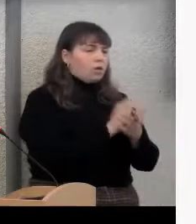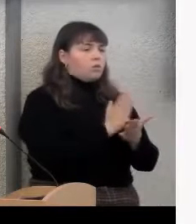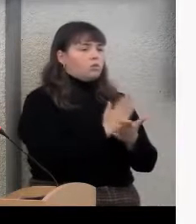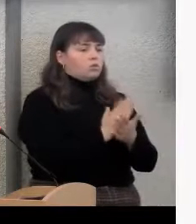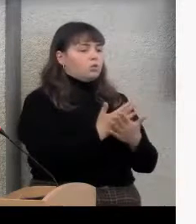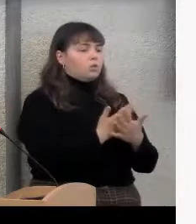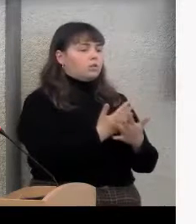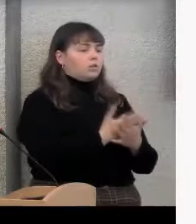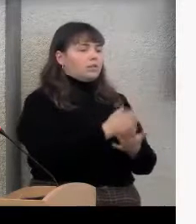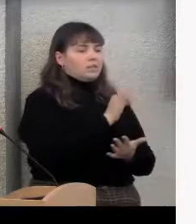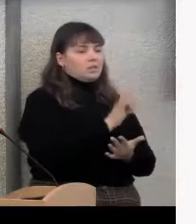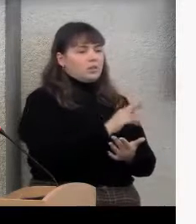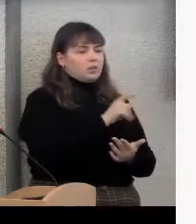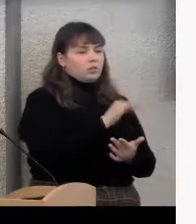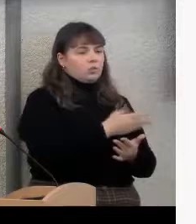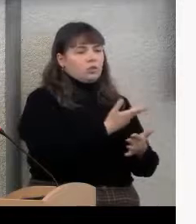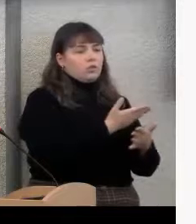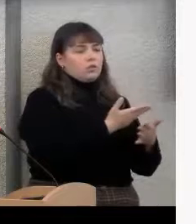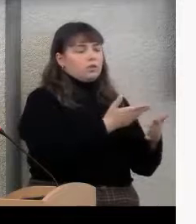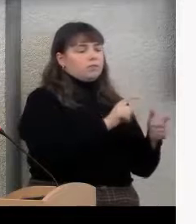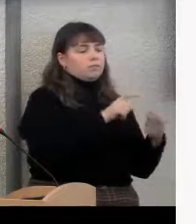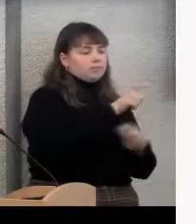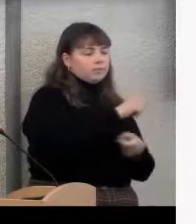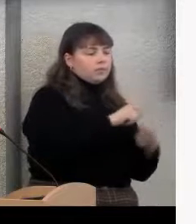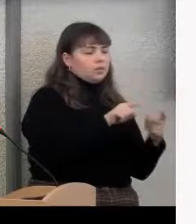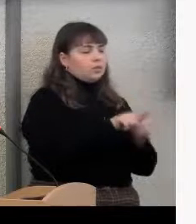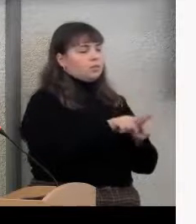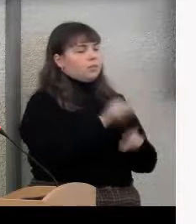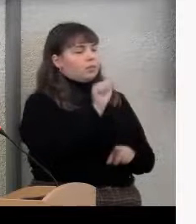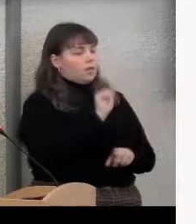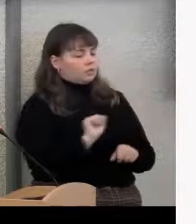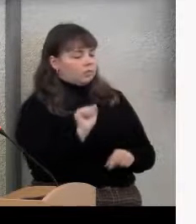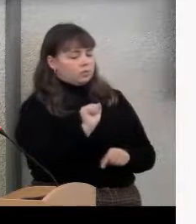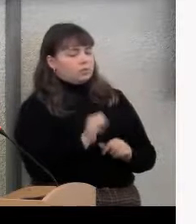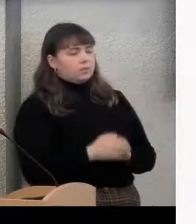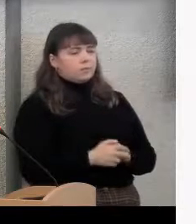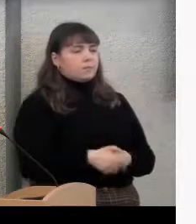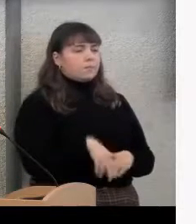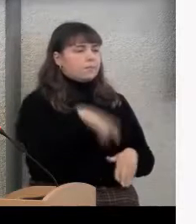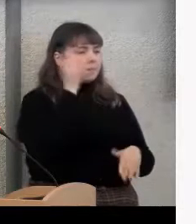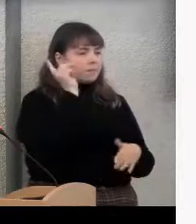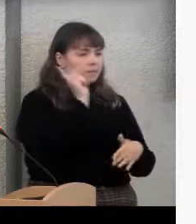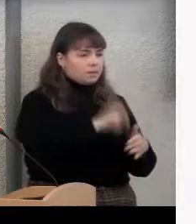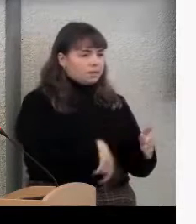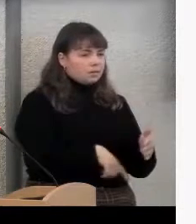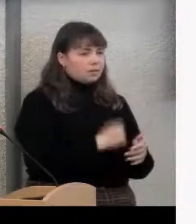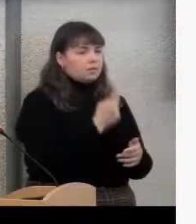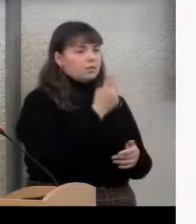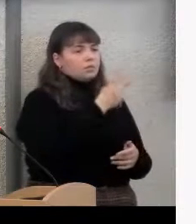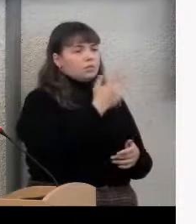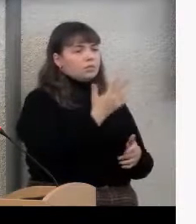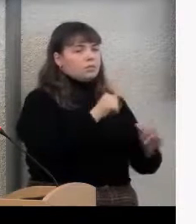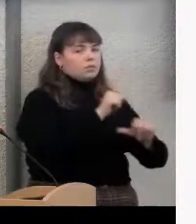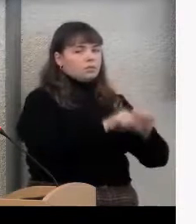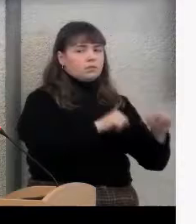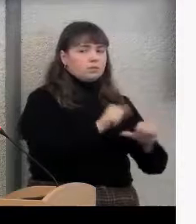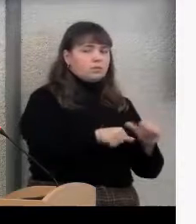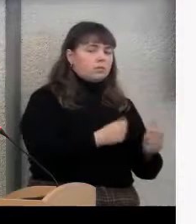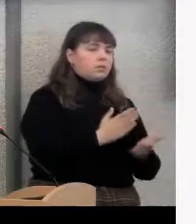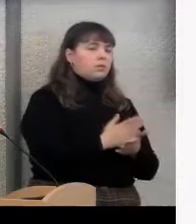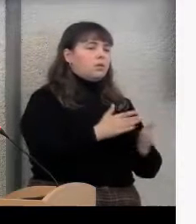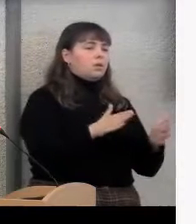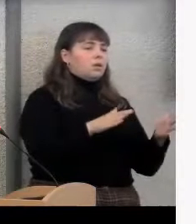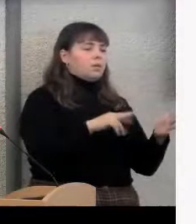startuolių rinka ir asociacijomis. Ir tikimės, kad 25 metais įgyvendintas